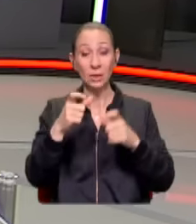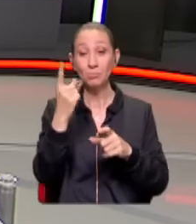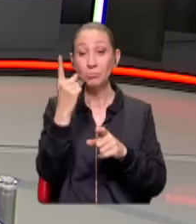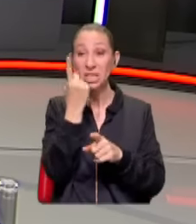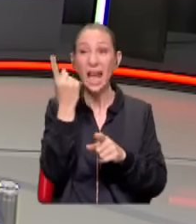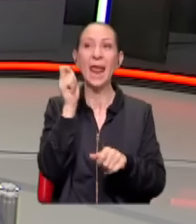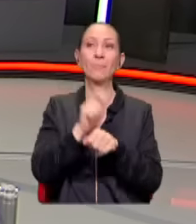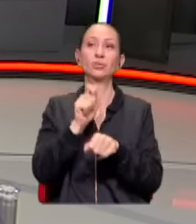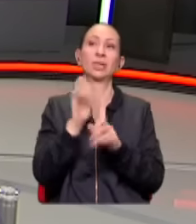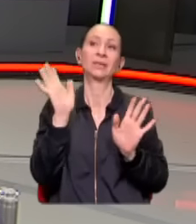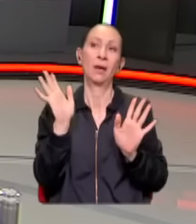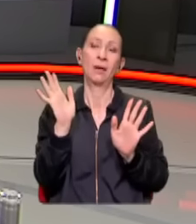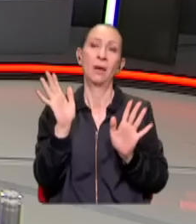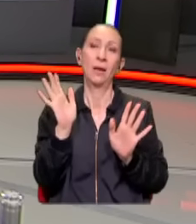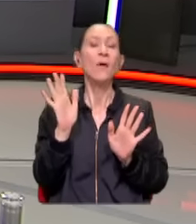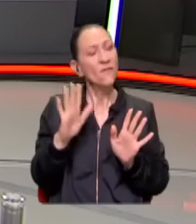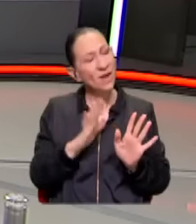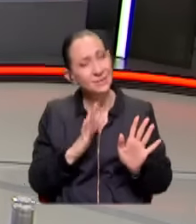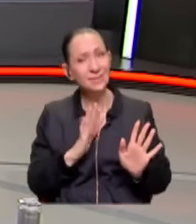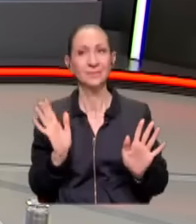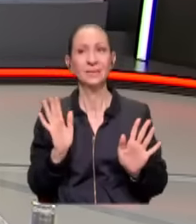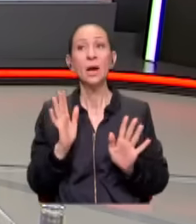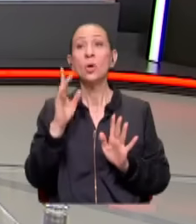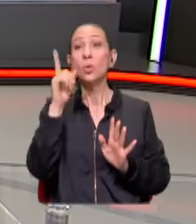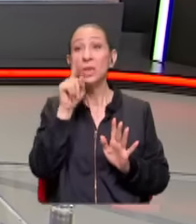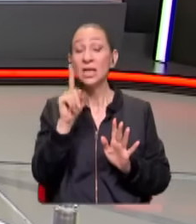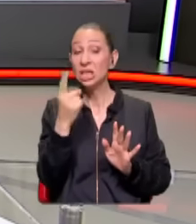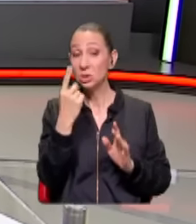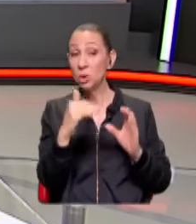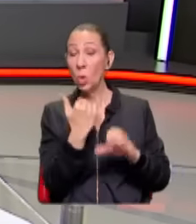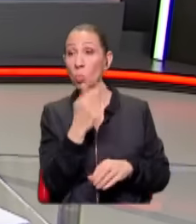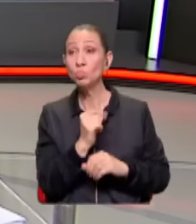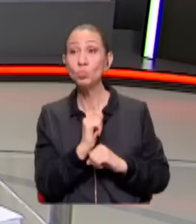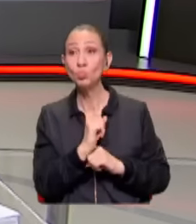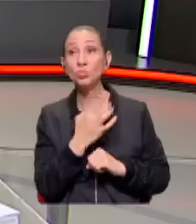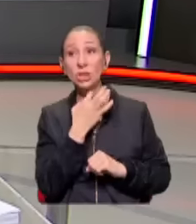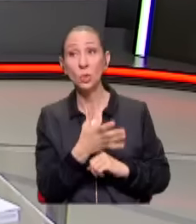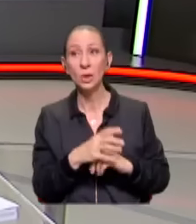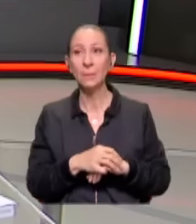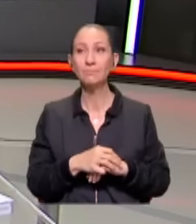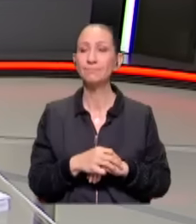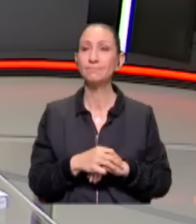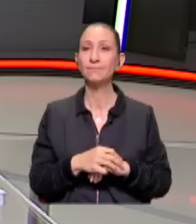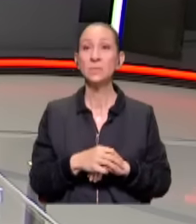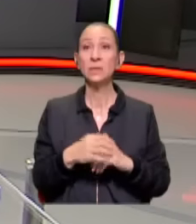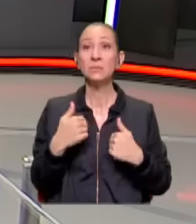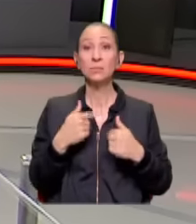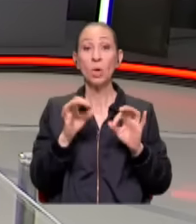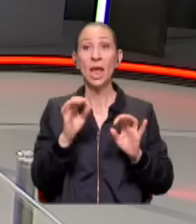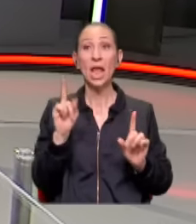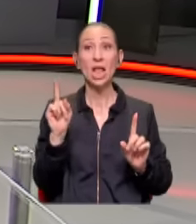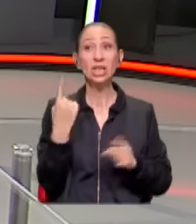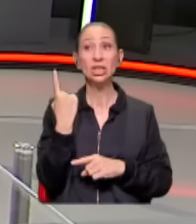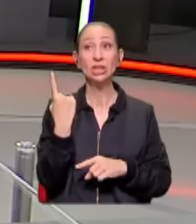şeyler yapılacaksa vardır. Dolayısıyla çok ilginç bir yorum. Teşekkür ederim. Bizim de böyle